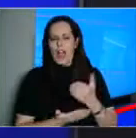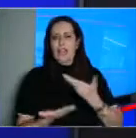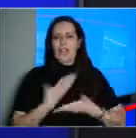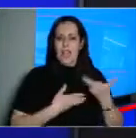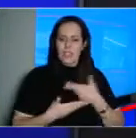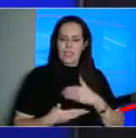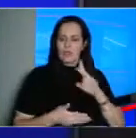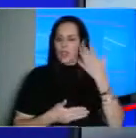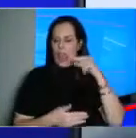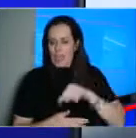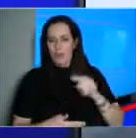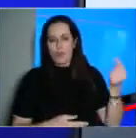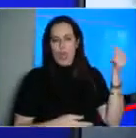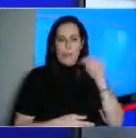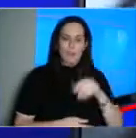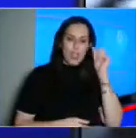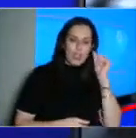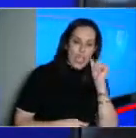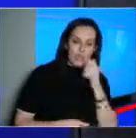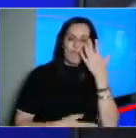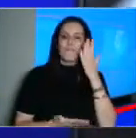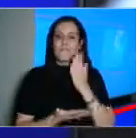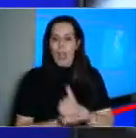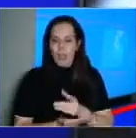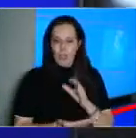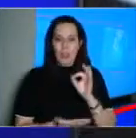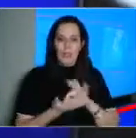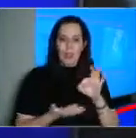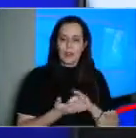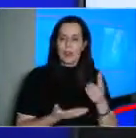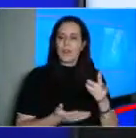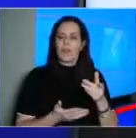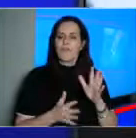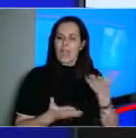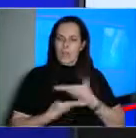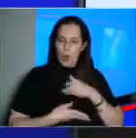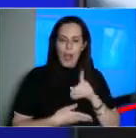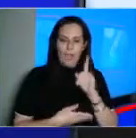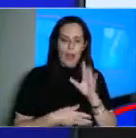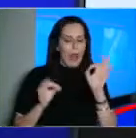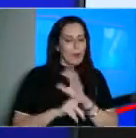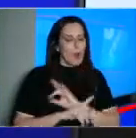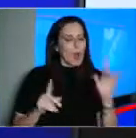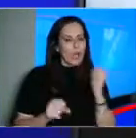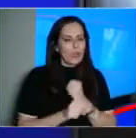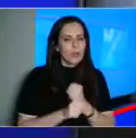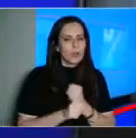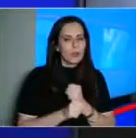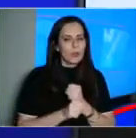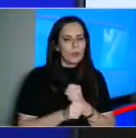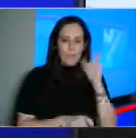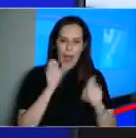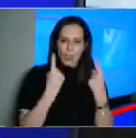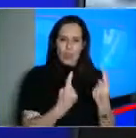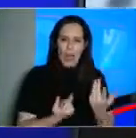קולטים ונקלטים, ועל יחסי אשכנזים מזרחים, ועל הקליטה, ועל מנגנון הקליטה. אבל אף פעם לא עסקו